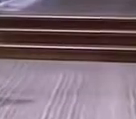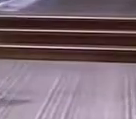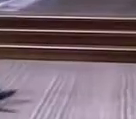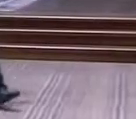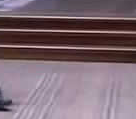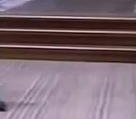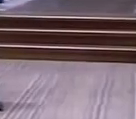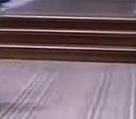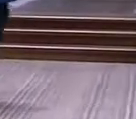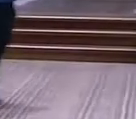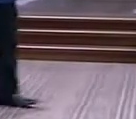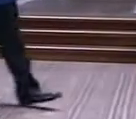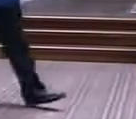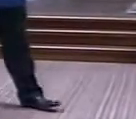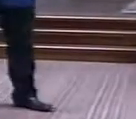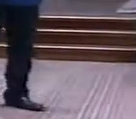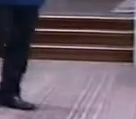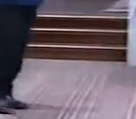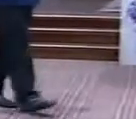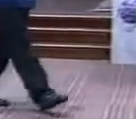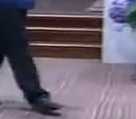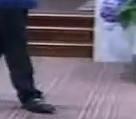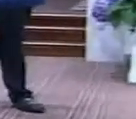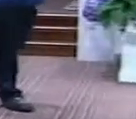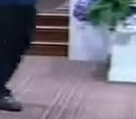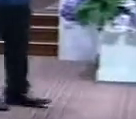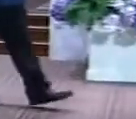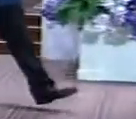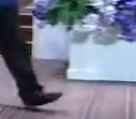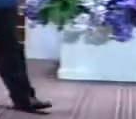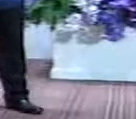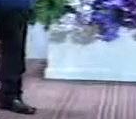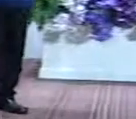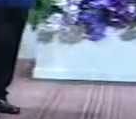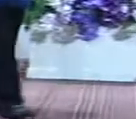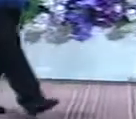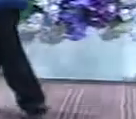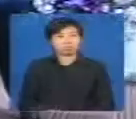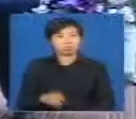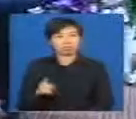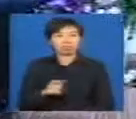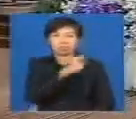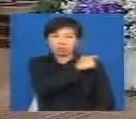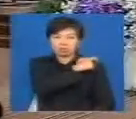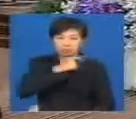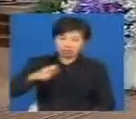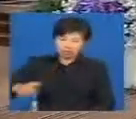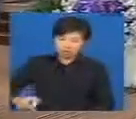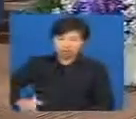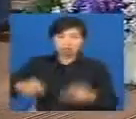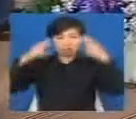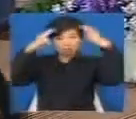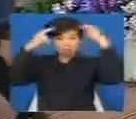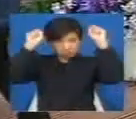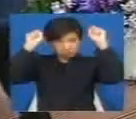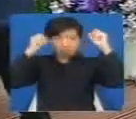่ 49ชาติที่เชิญมาใช่ไหมฮะ กระจายเฉพาะพระมหากษัตริย์ประธานาธิบดีนะฮะน